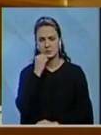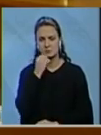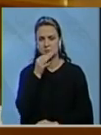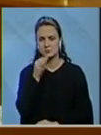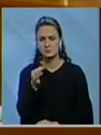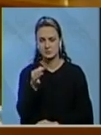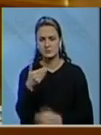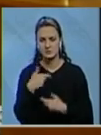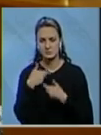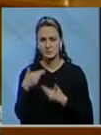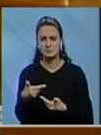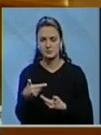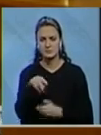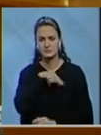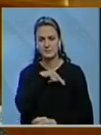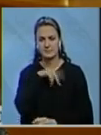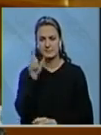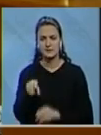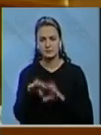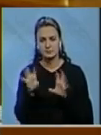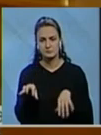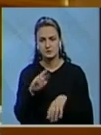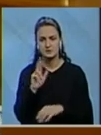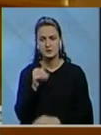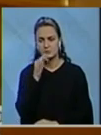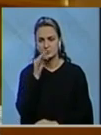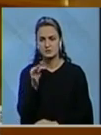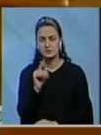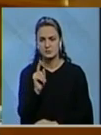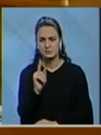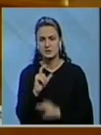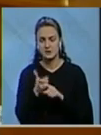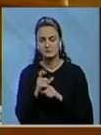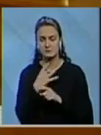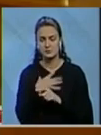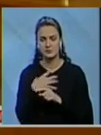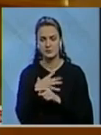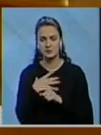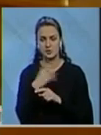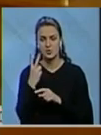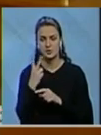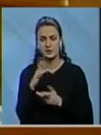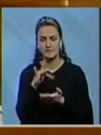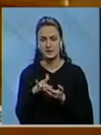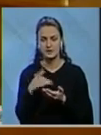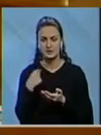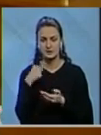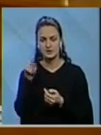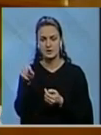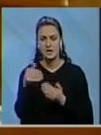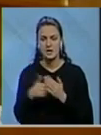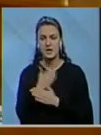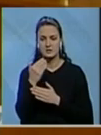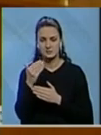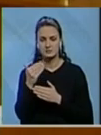გადაუხადა მასპინძლობისთვის სენატის თავმჯდომარეს და აღნიშნა, რომ ძალიან მნიშვნელოვანია ორი ქვეყნის ურთიერთობების ახალ